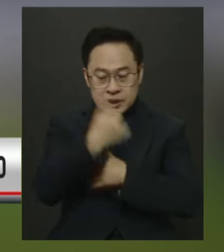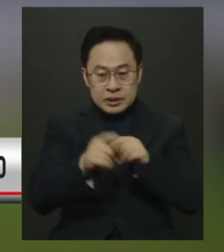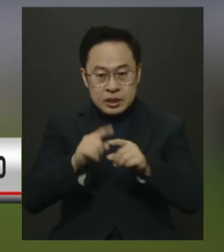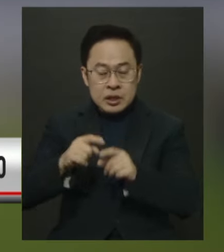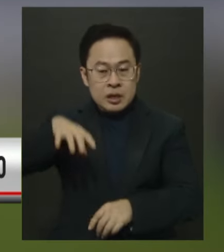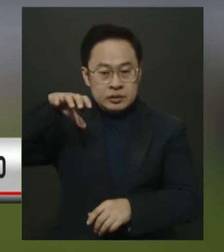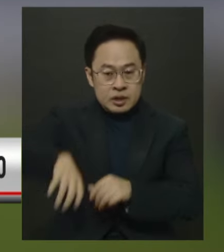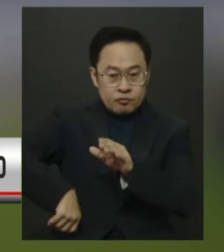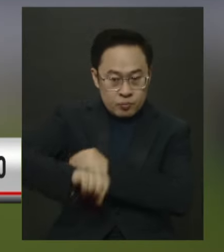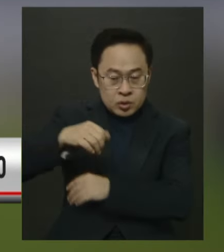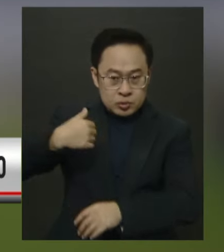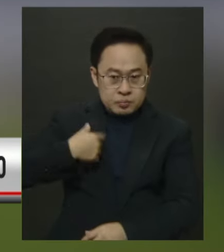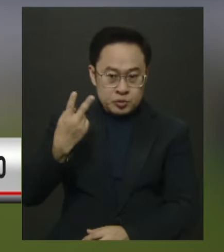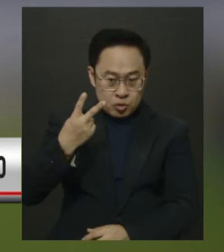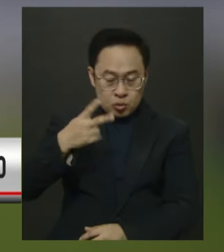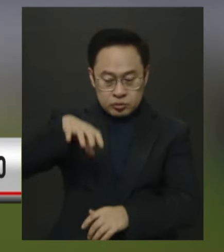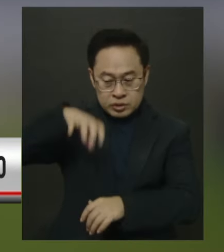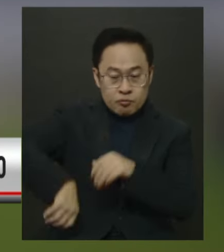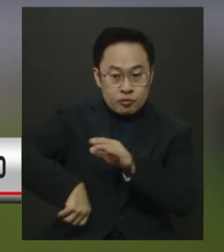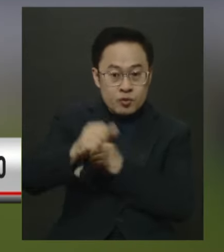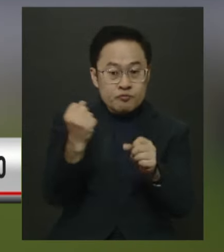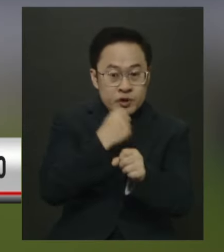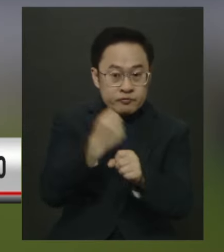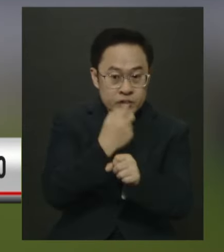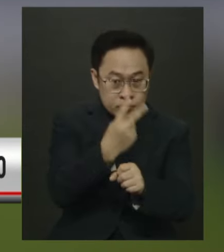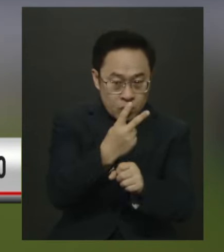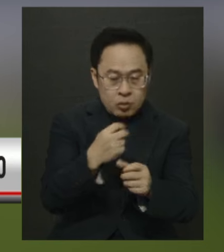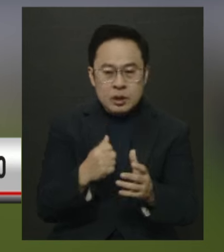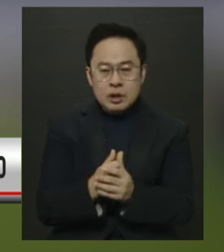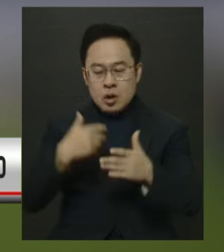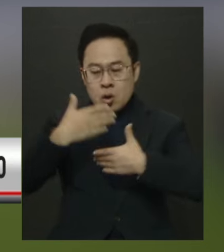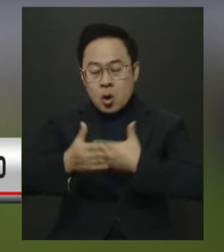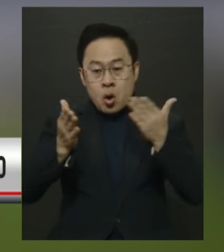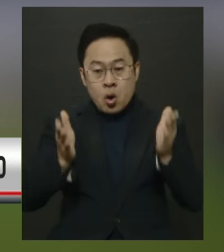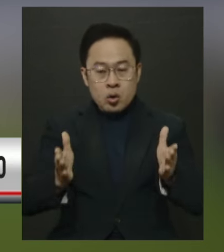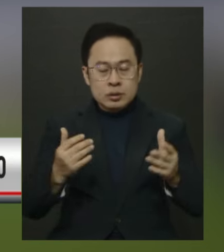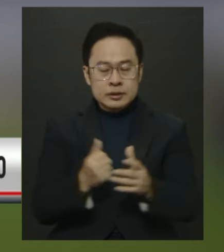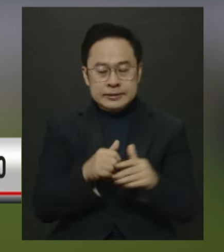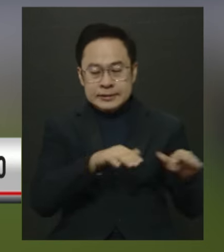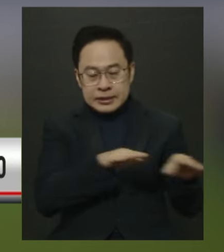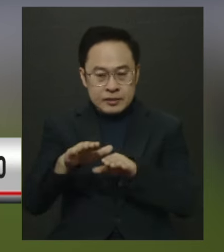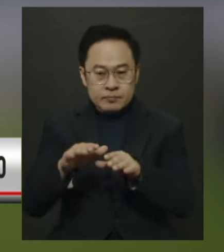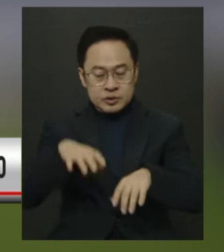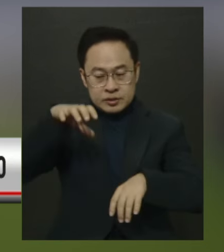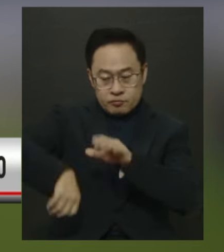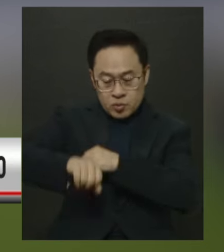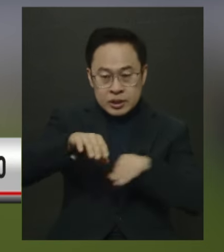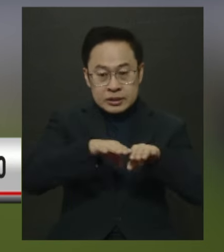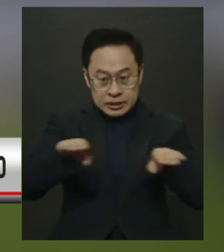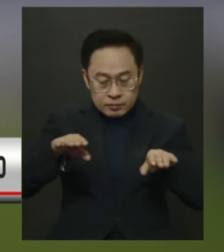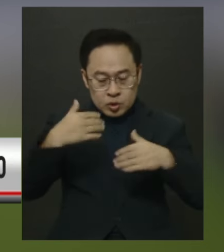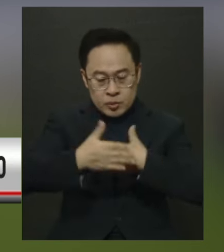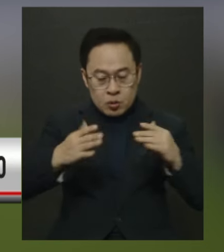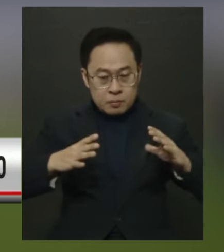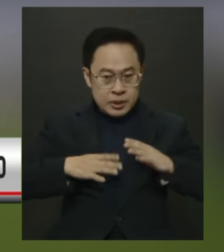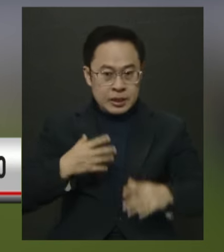างน้อย2สนามและห้องแต่งตัวของสนามแข่งขันอีก4ห้องไฟส่องสว่างสนามแข่งขันที่ได้มาตรฐ